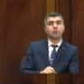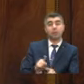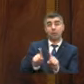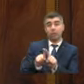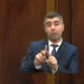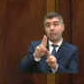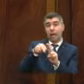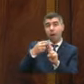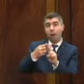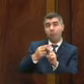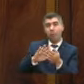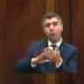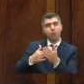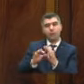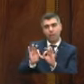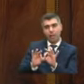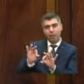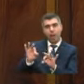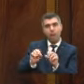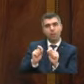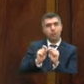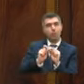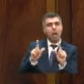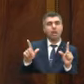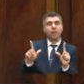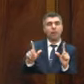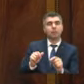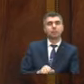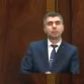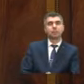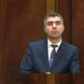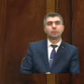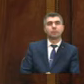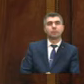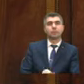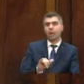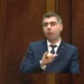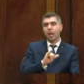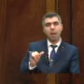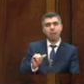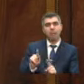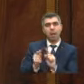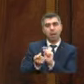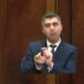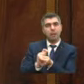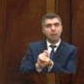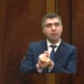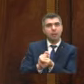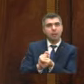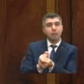قدمته، كله إجراءات واضحة وأولويات تني. لا يمكن أن نراجع أولويات